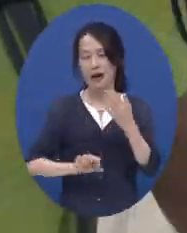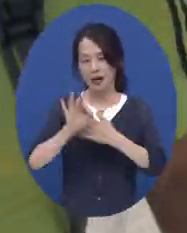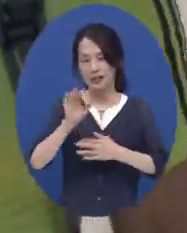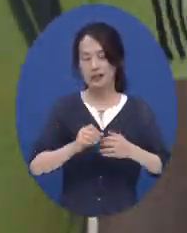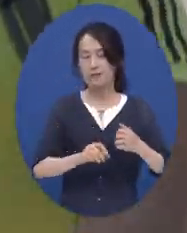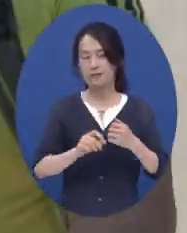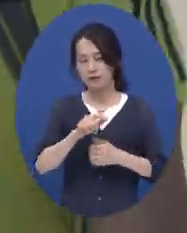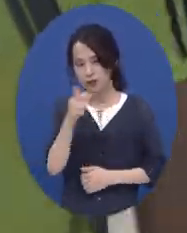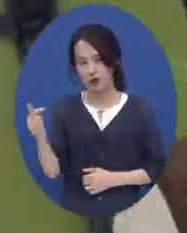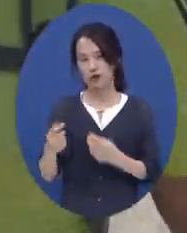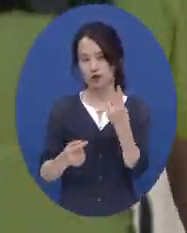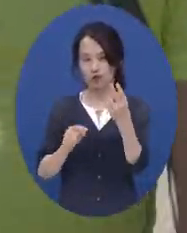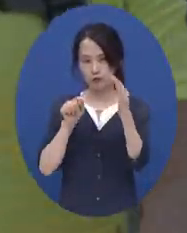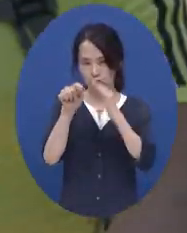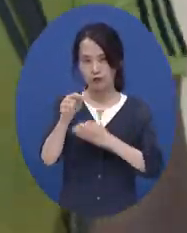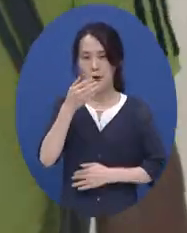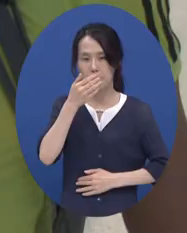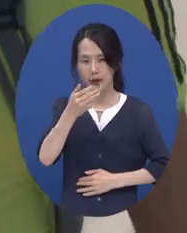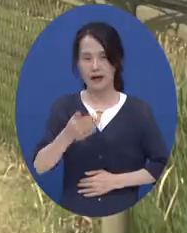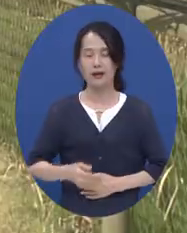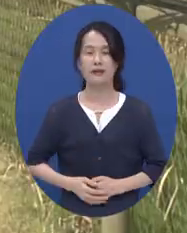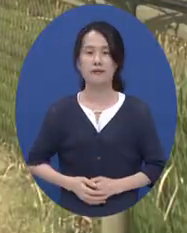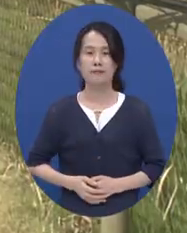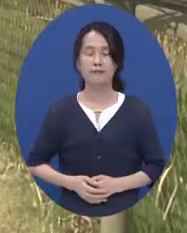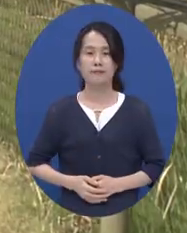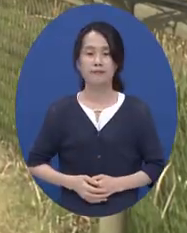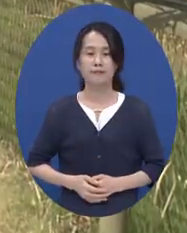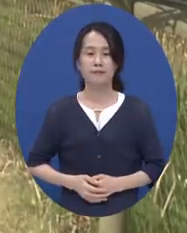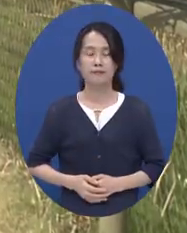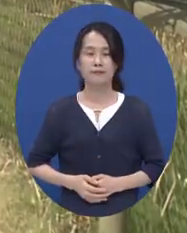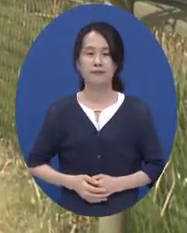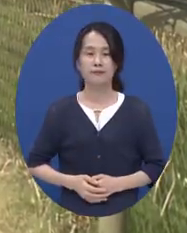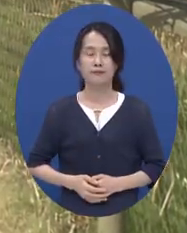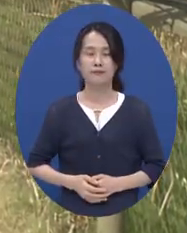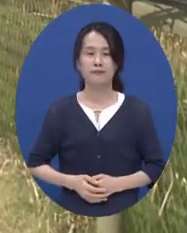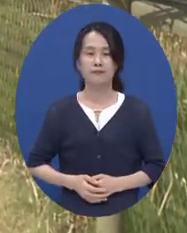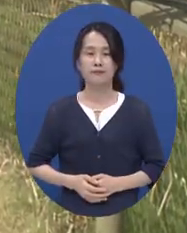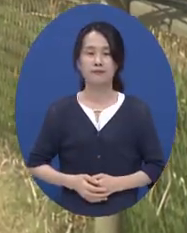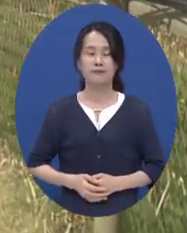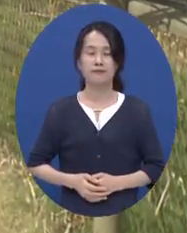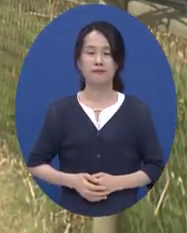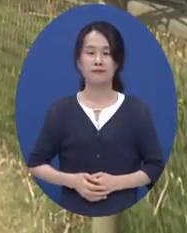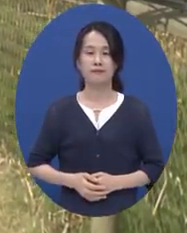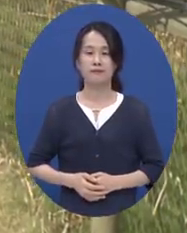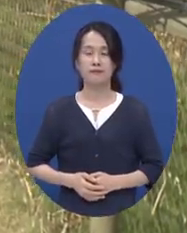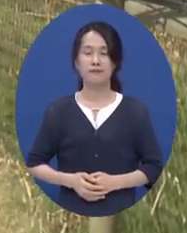매일 오전, 오후 두 차례 탐방이 진행됩니다. 경기지TV 한선지입니다.